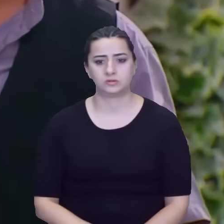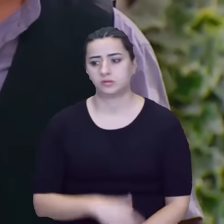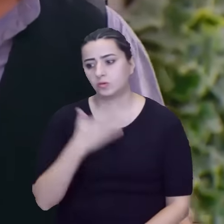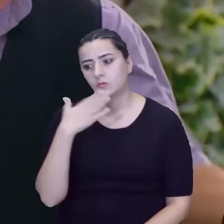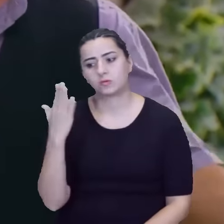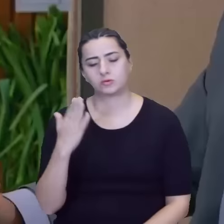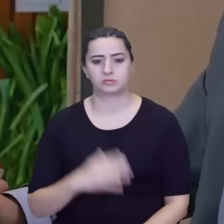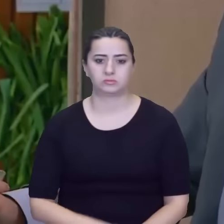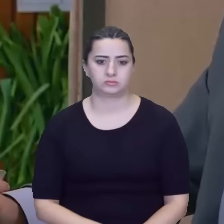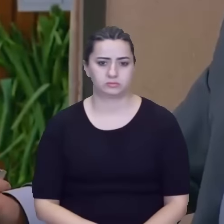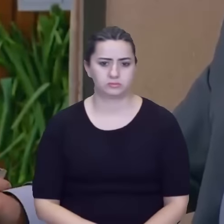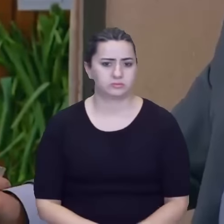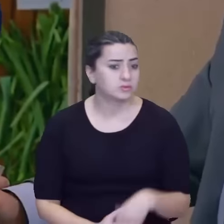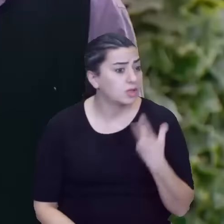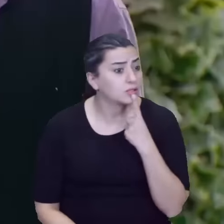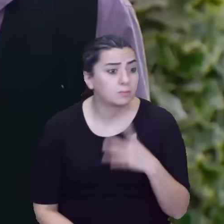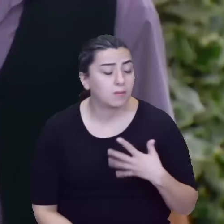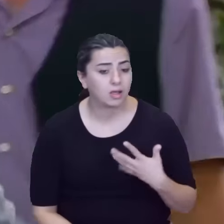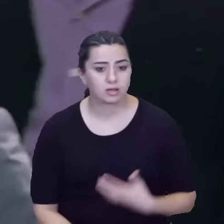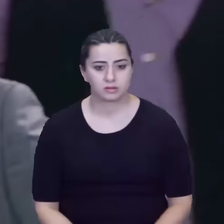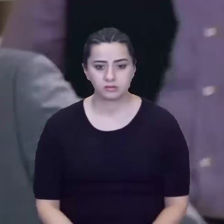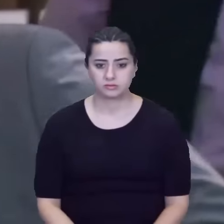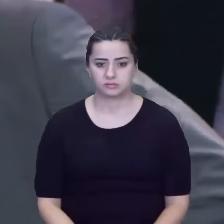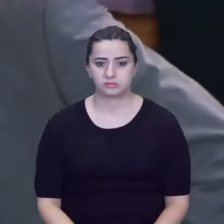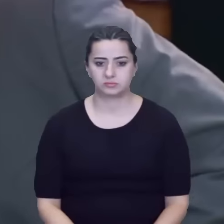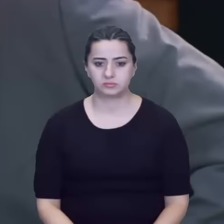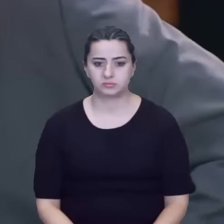artık. Allah. Ne demiş?